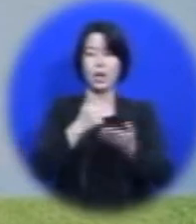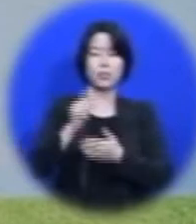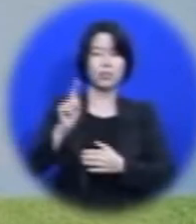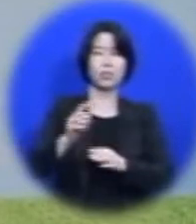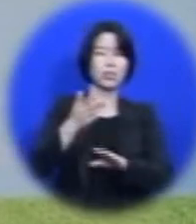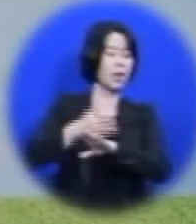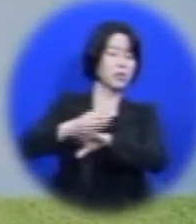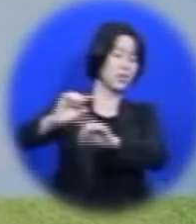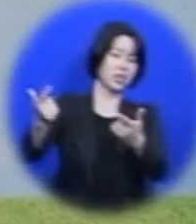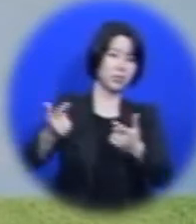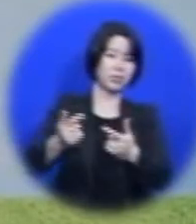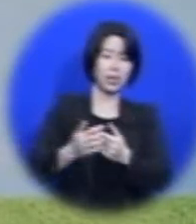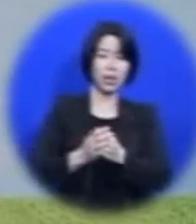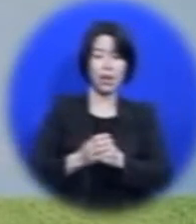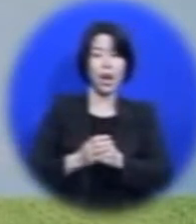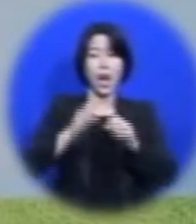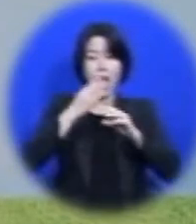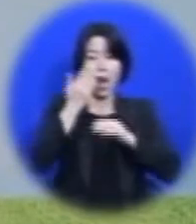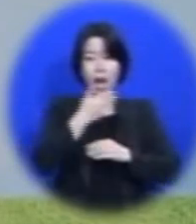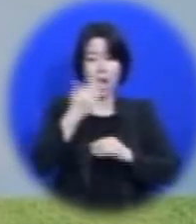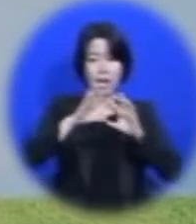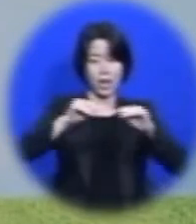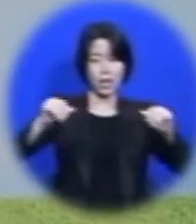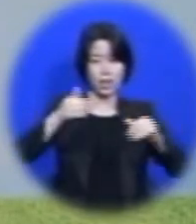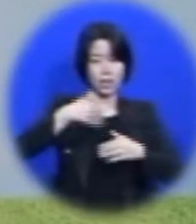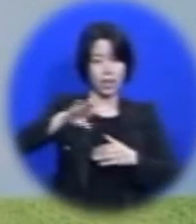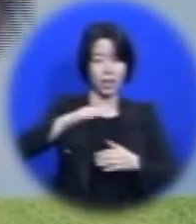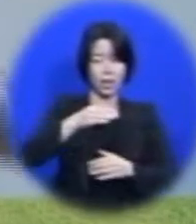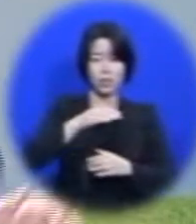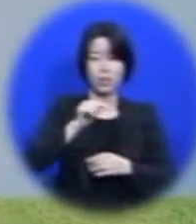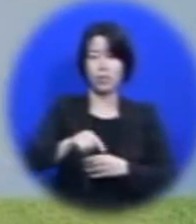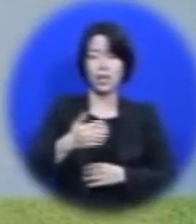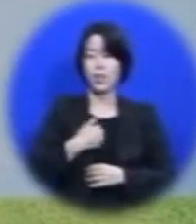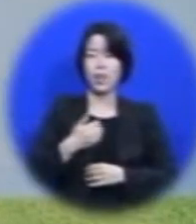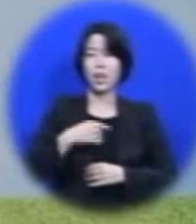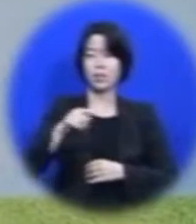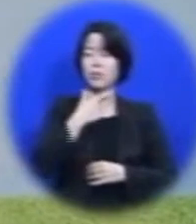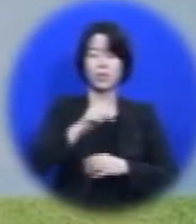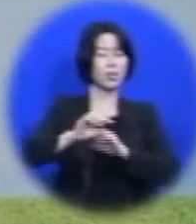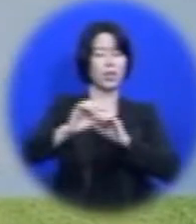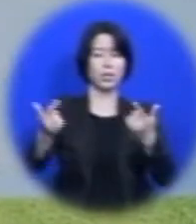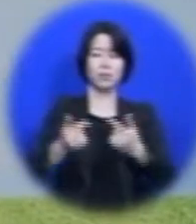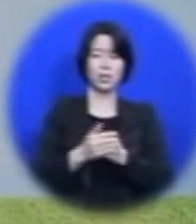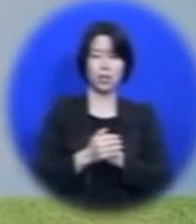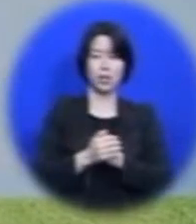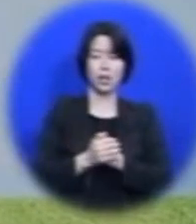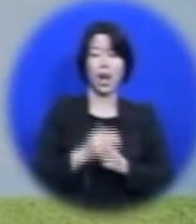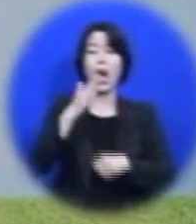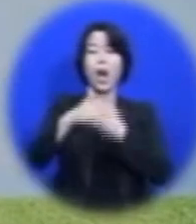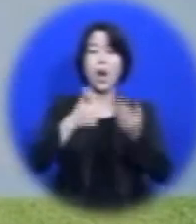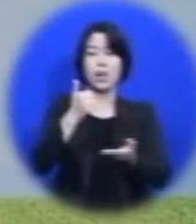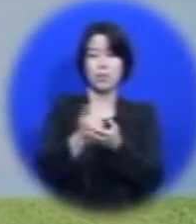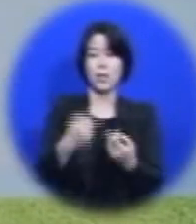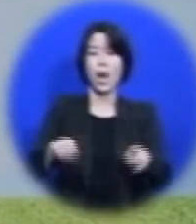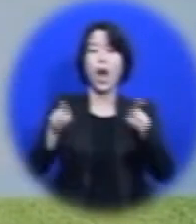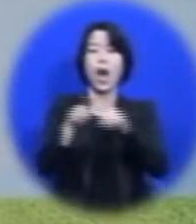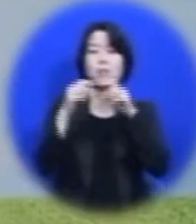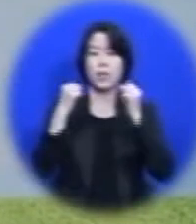땡큐. 가나안 땅에 들어가는 거, 하나님 제가 원하는 건 그것도 아닙니다. 하나님이 함께